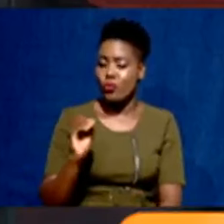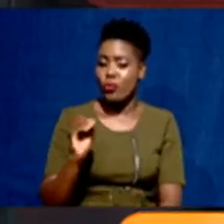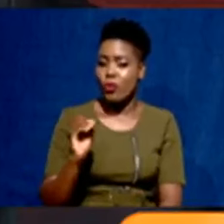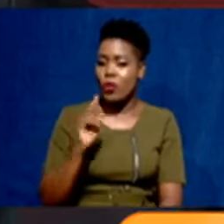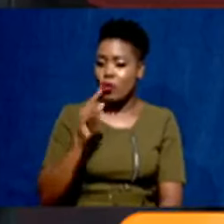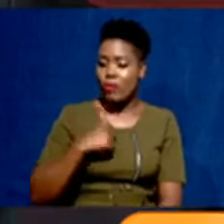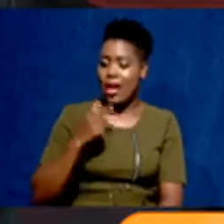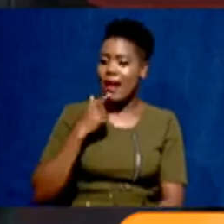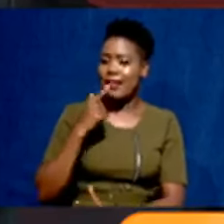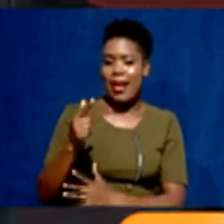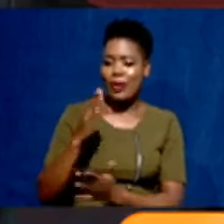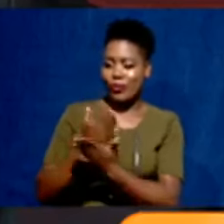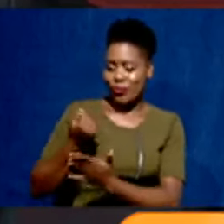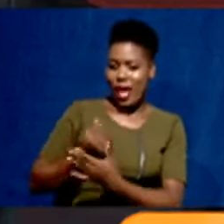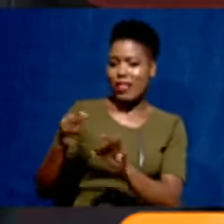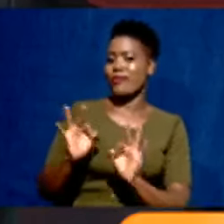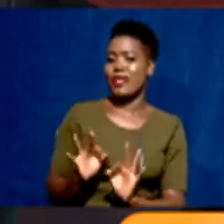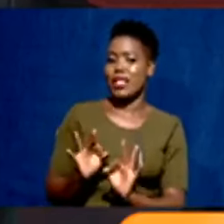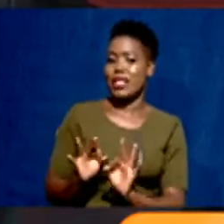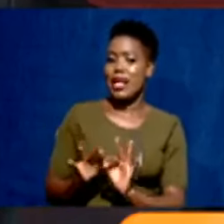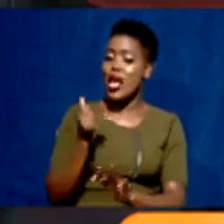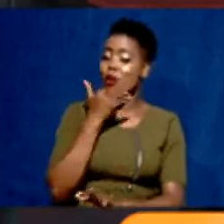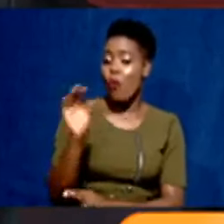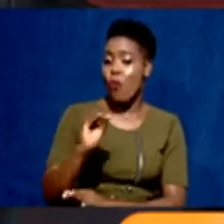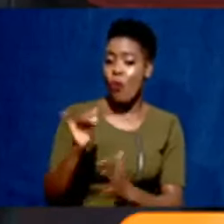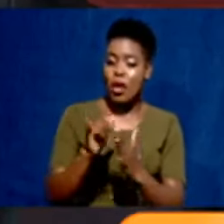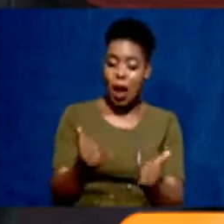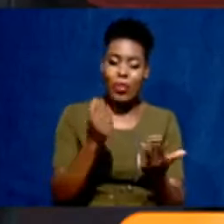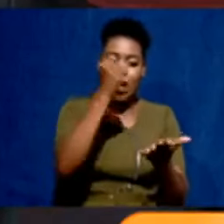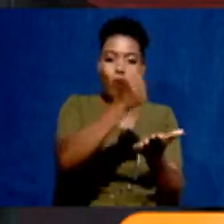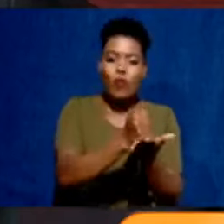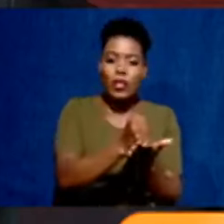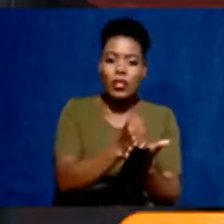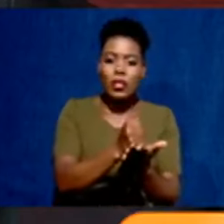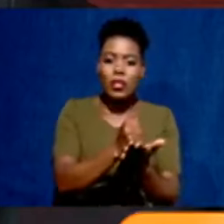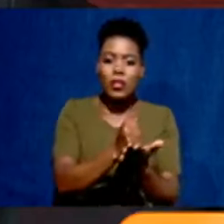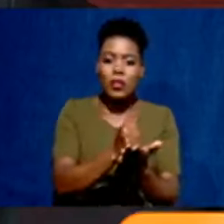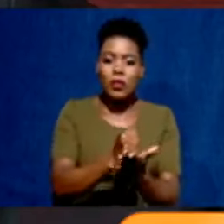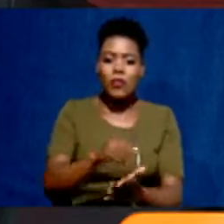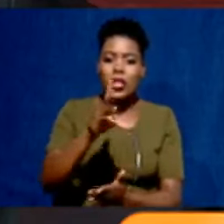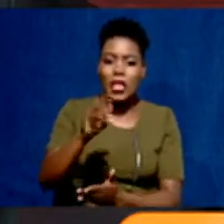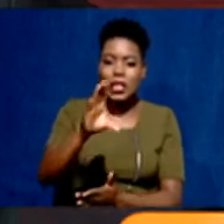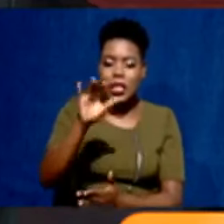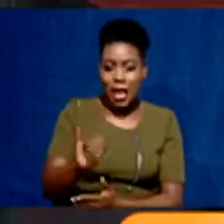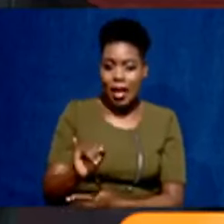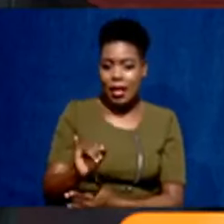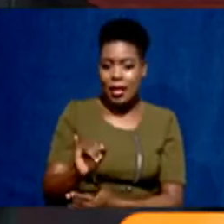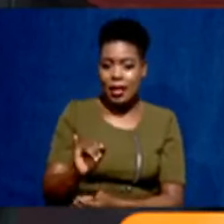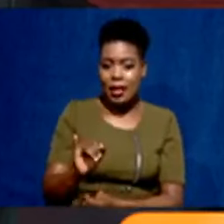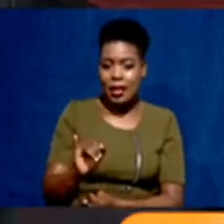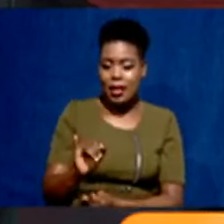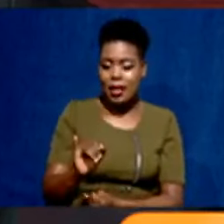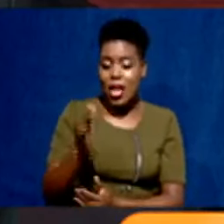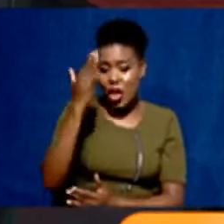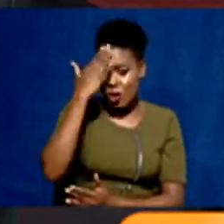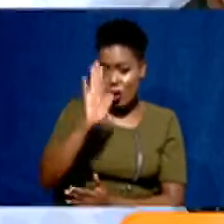I say no more. The office of the Director of Public Prosecution know